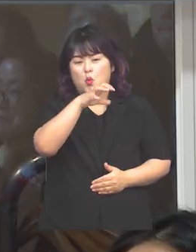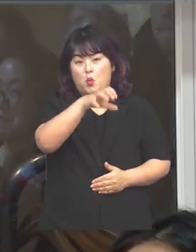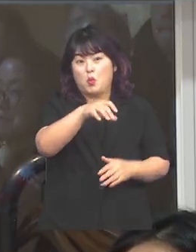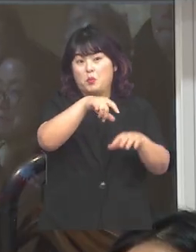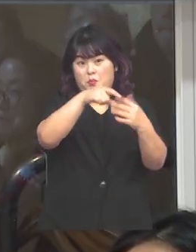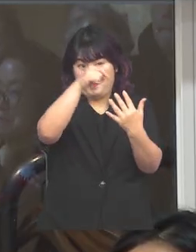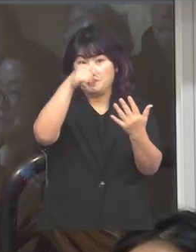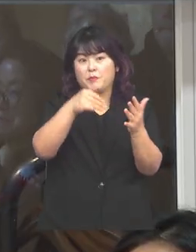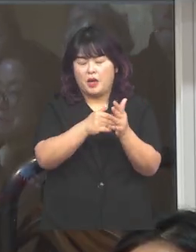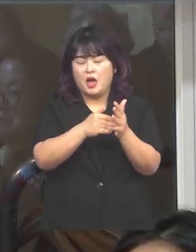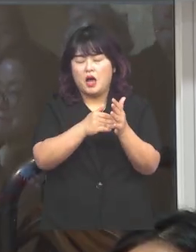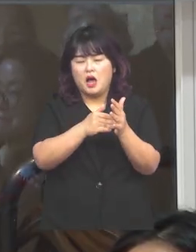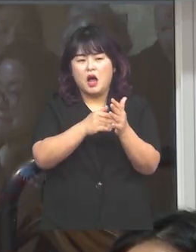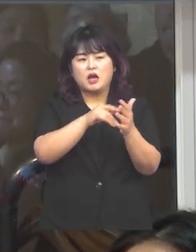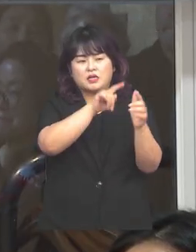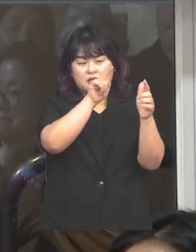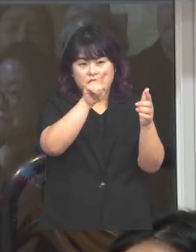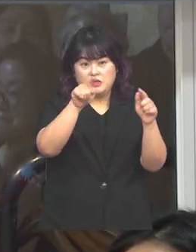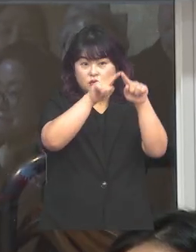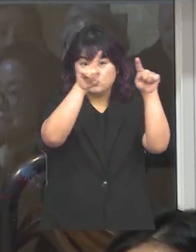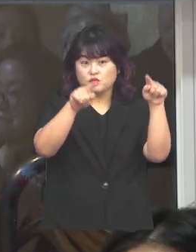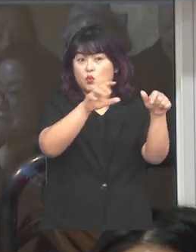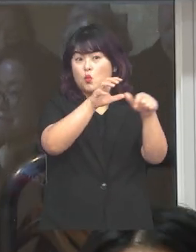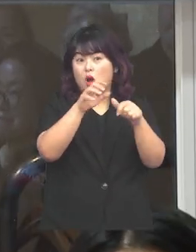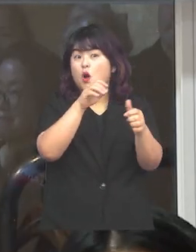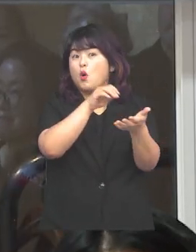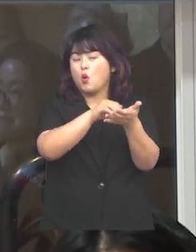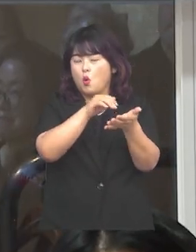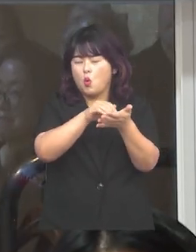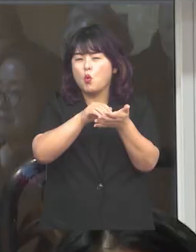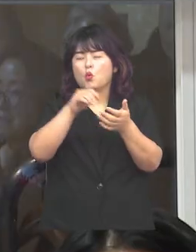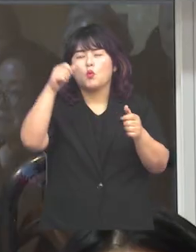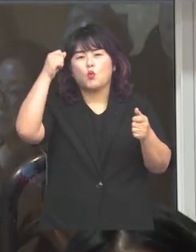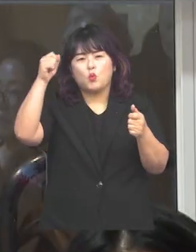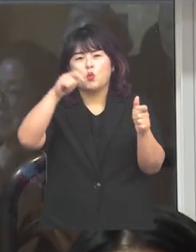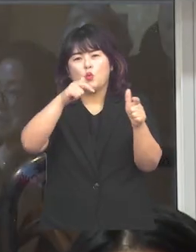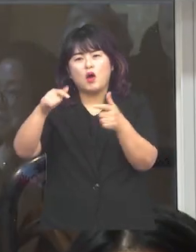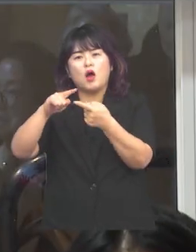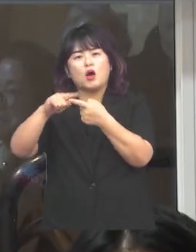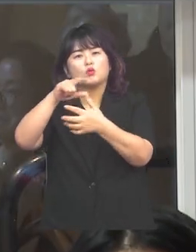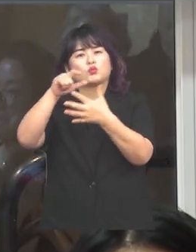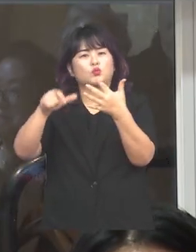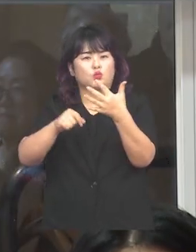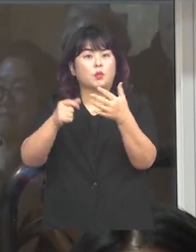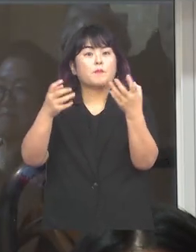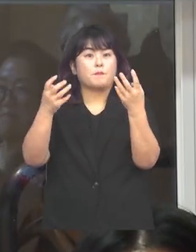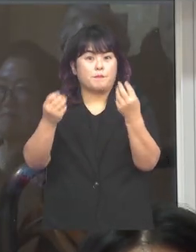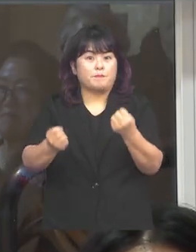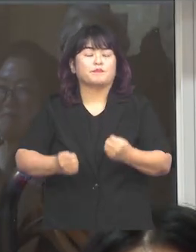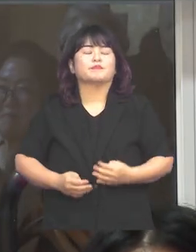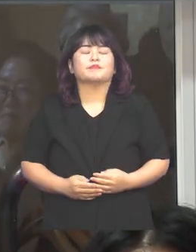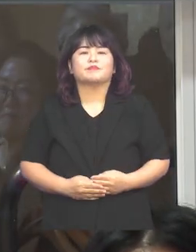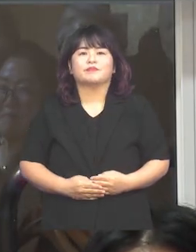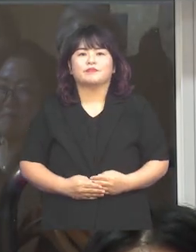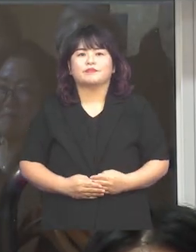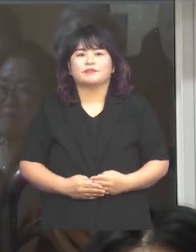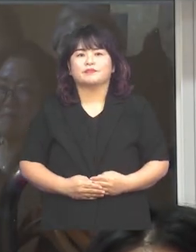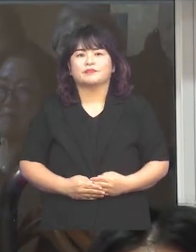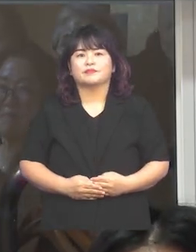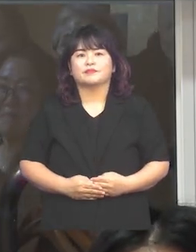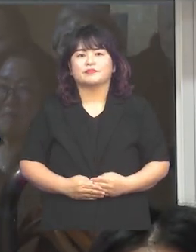시범사업 대상으로 선정돼 키오스크 활용교육, 건강체조, 노래교실 등 다양한 프로그램이 운영